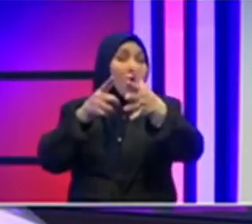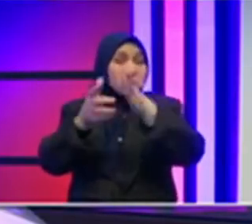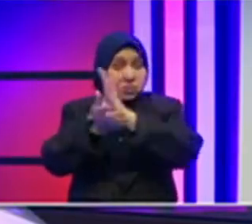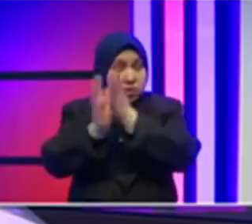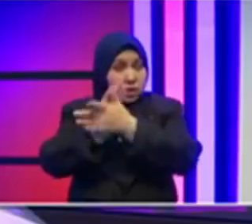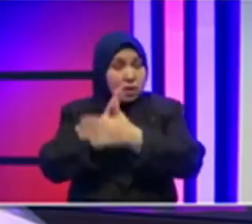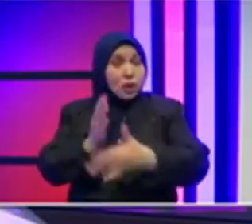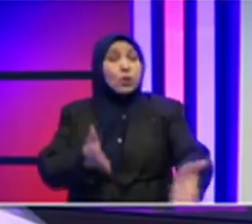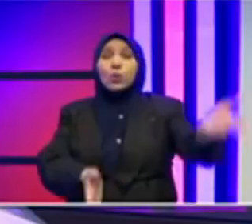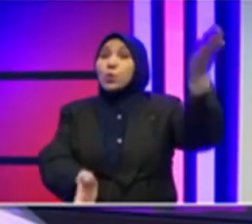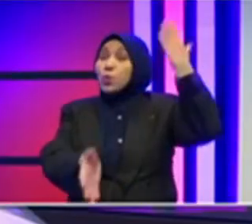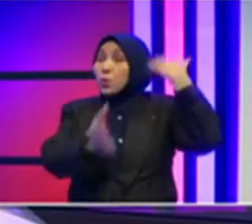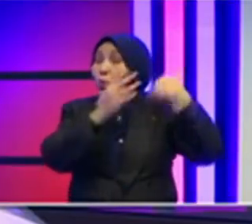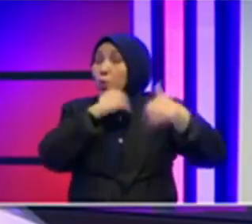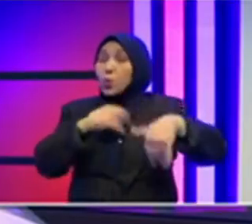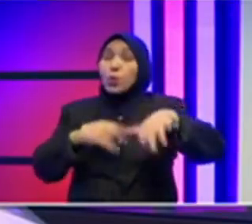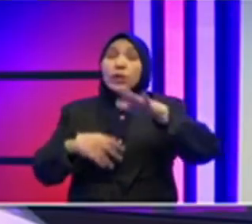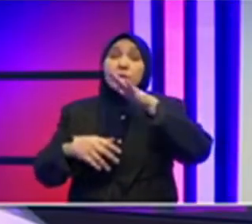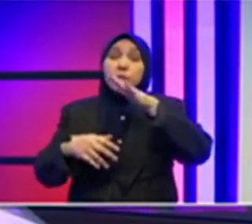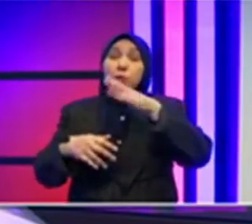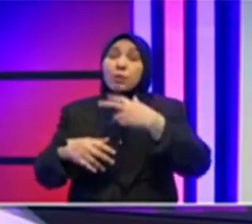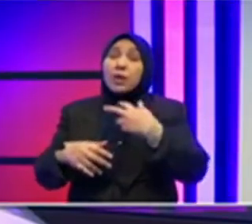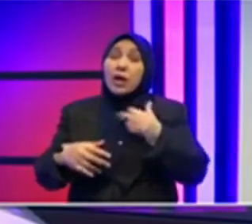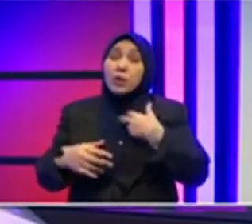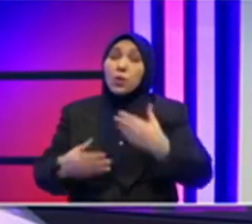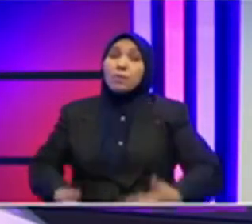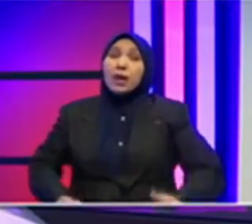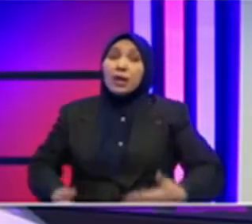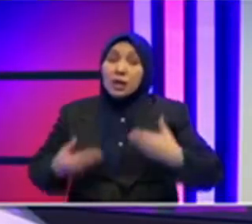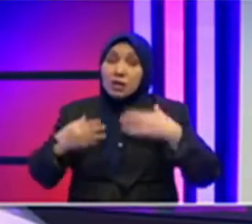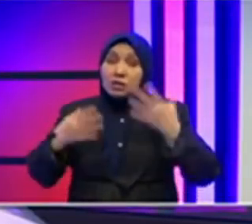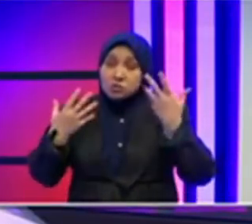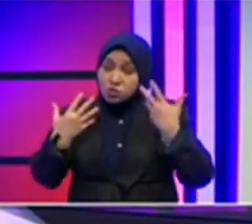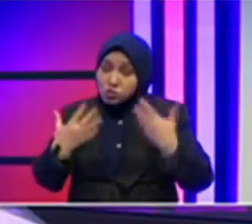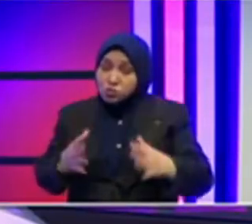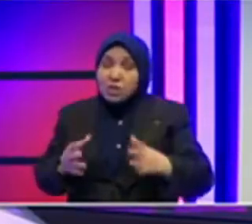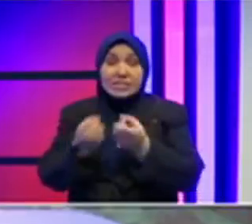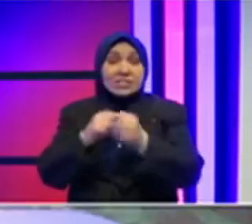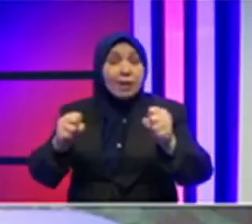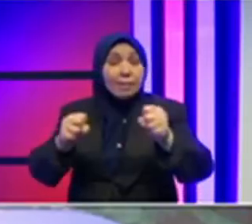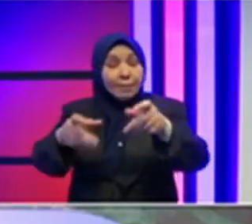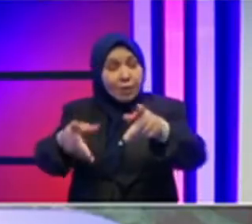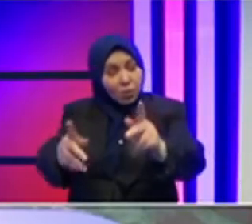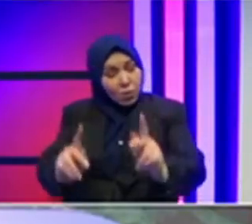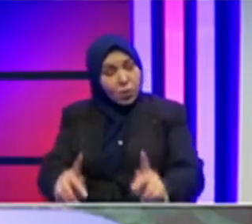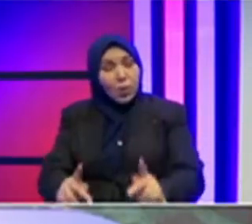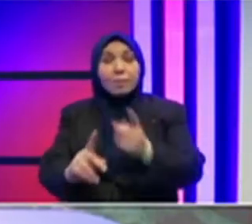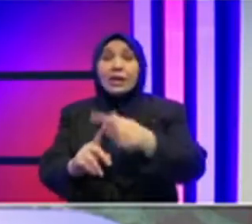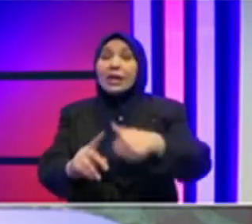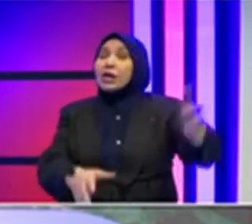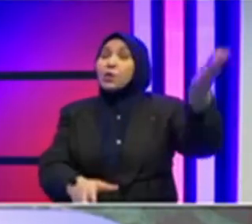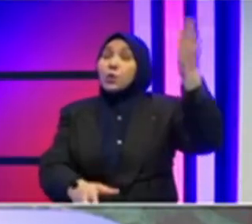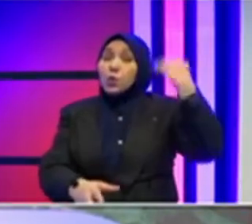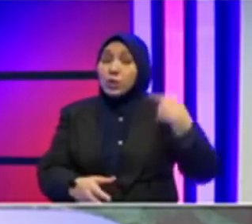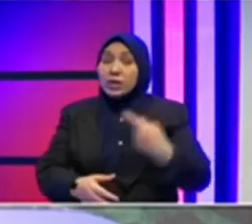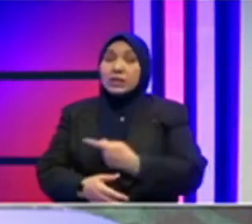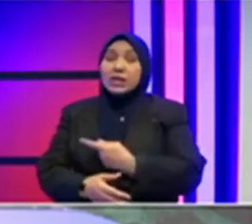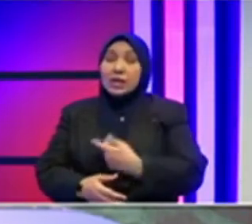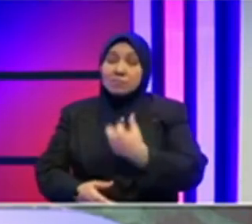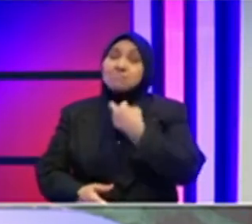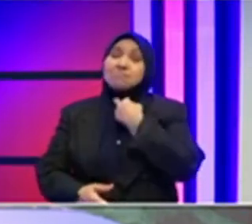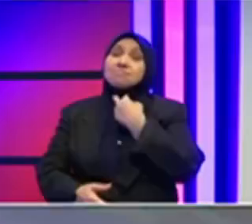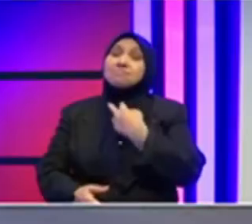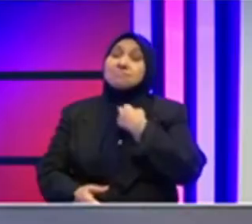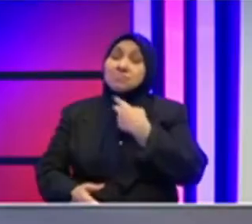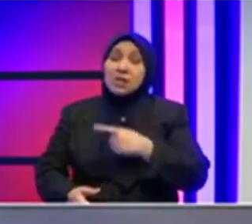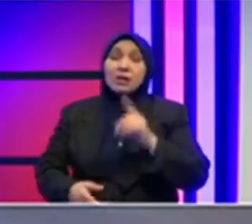ibu mengandung badan, sudah siap dikandung kubur. Itu maksudnya bila dulu kita dikandung oleh ibu kita,